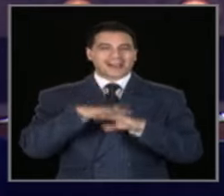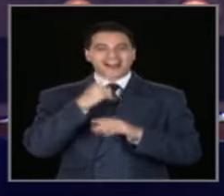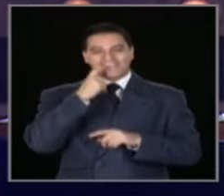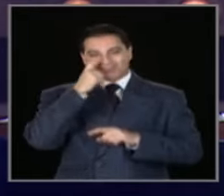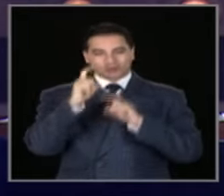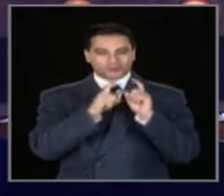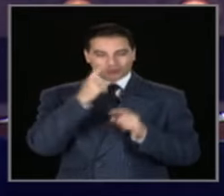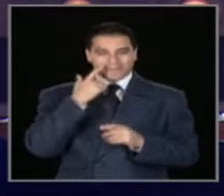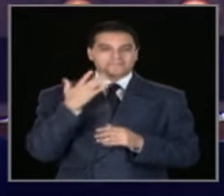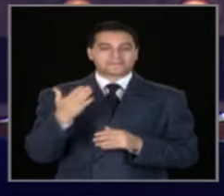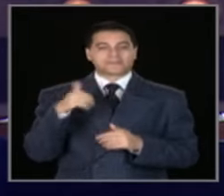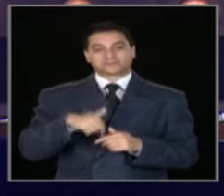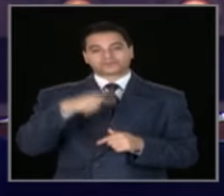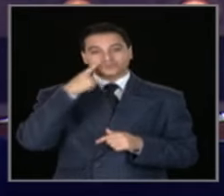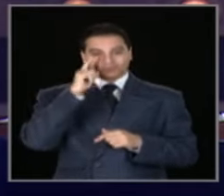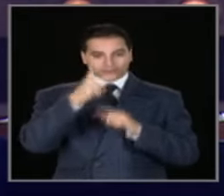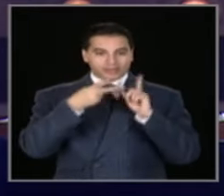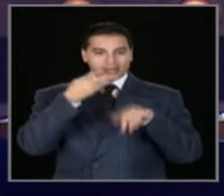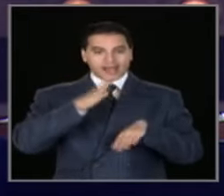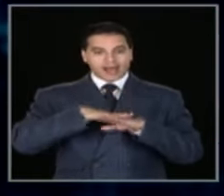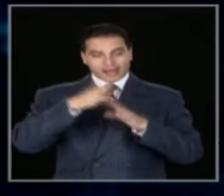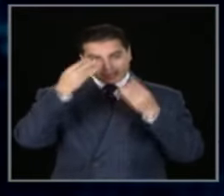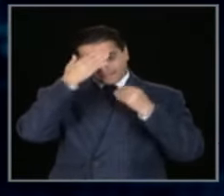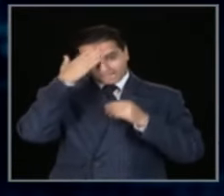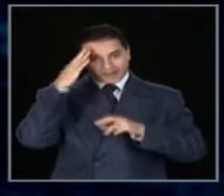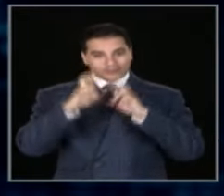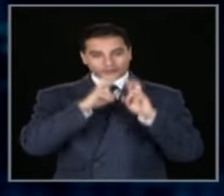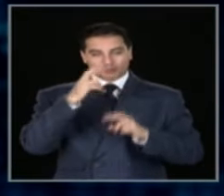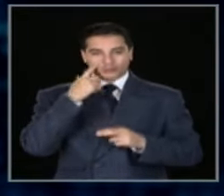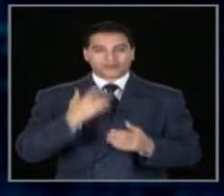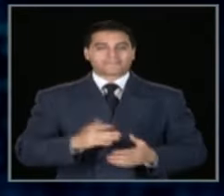الله. ودلوقتي مع الفقرة التانية، فقرة المعرفة.